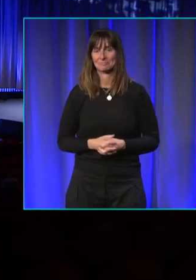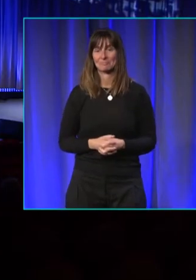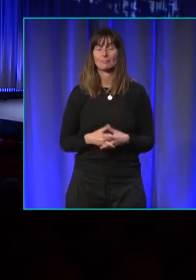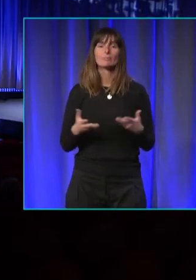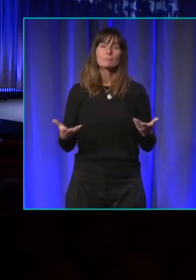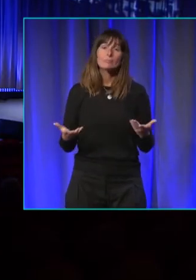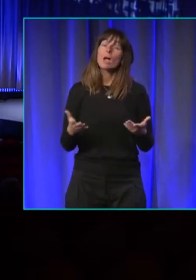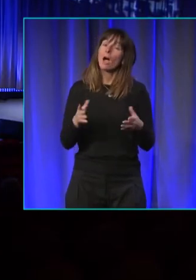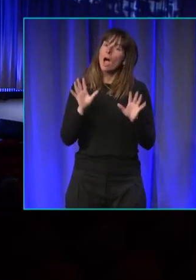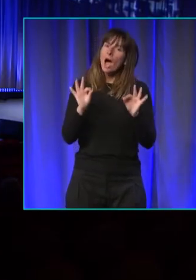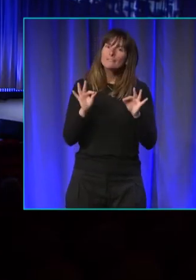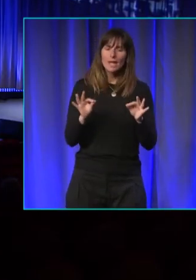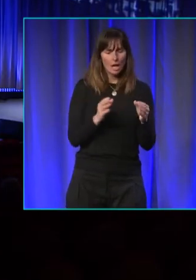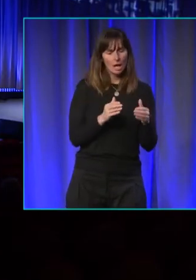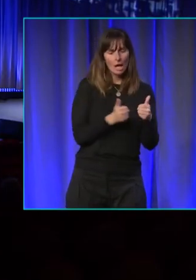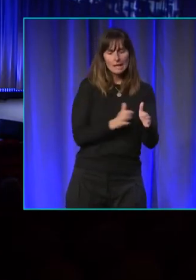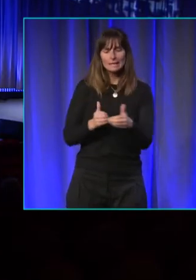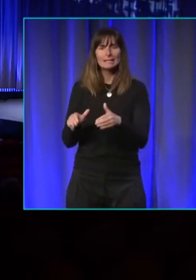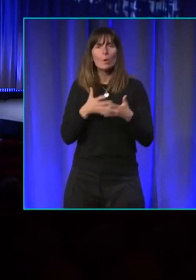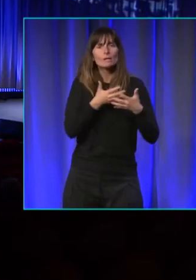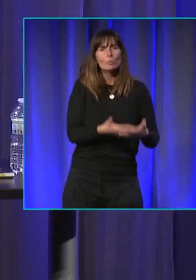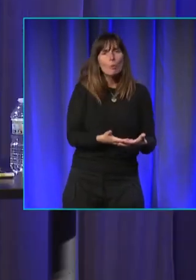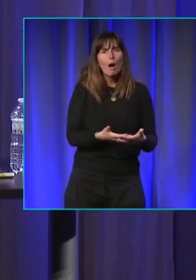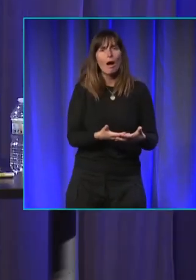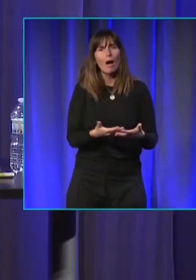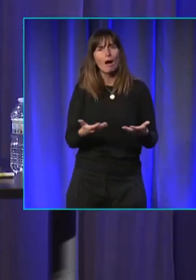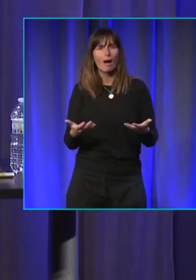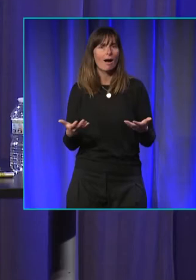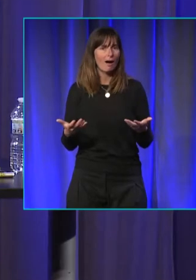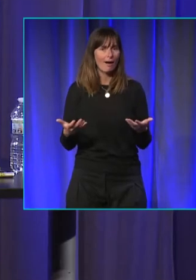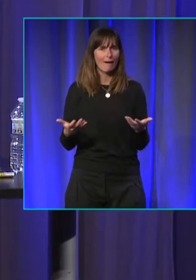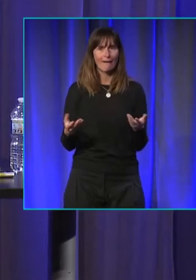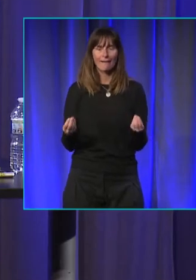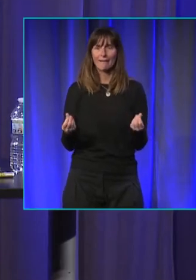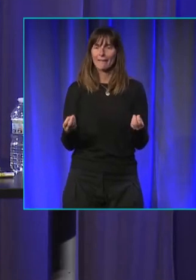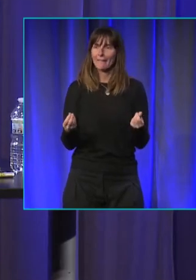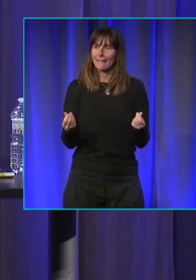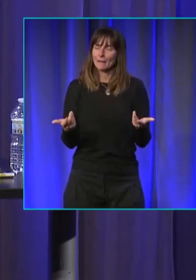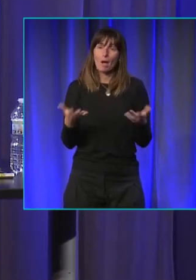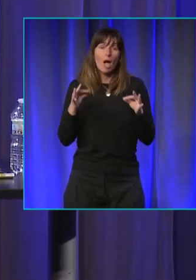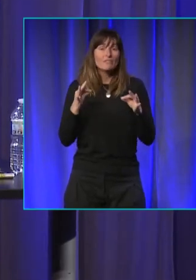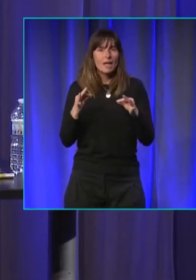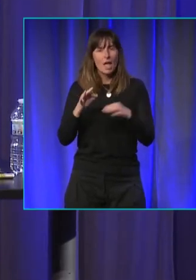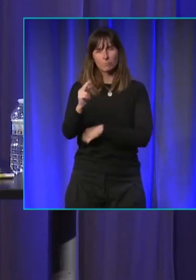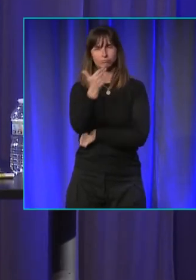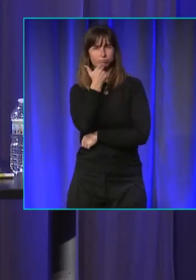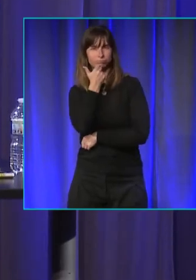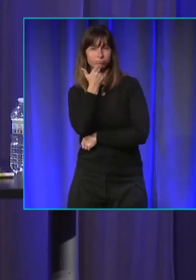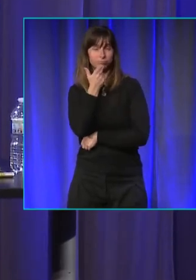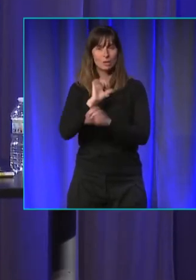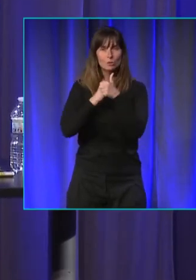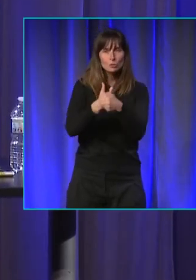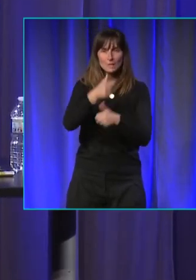Sur les catégories de poids, après, oui, après sur le, après la performance, elle est liée aussi à la coordination, à des stratégies,